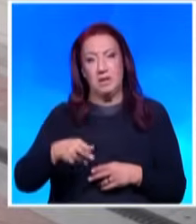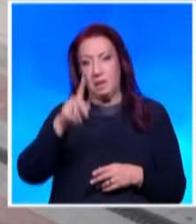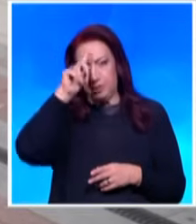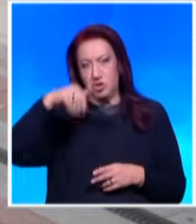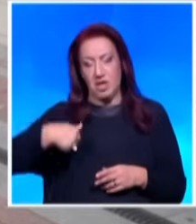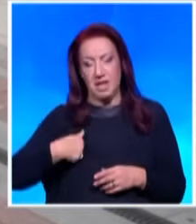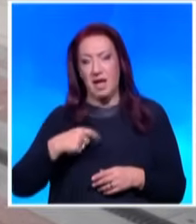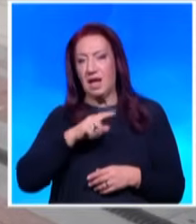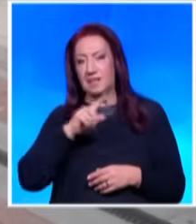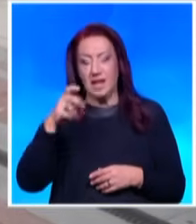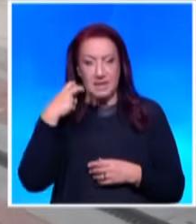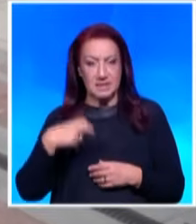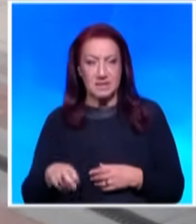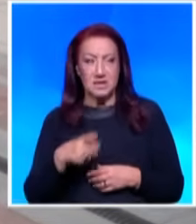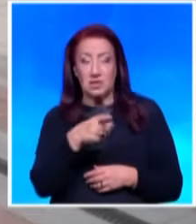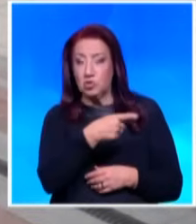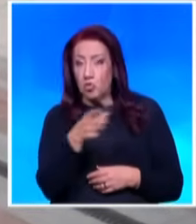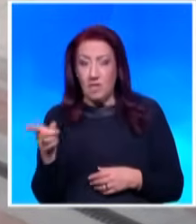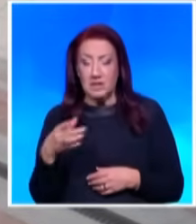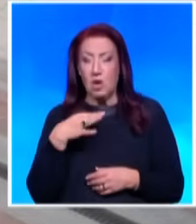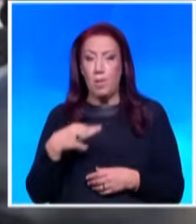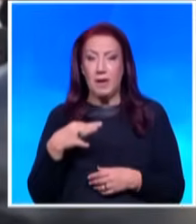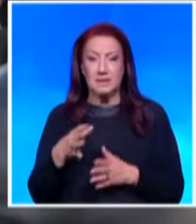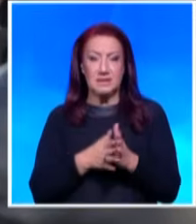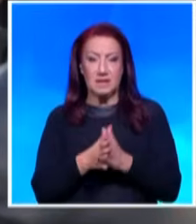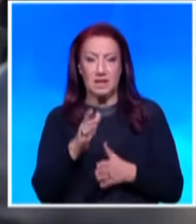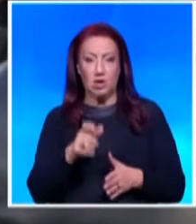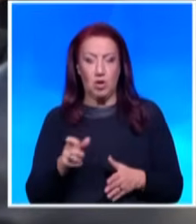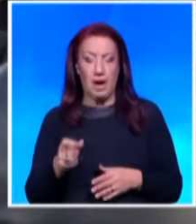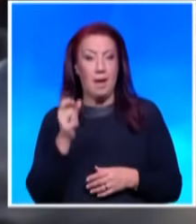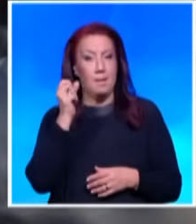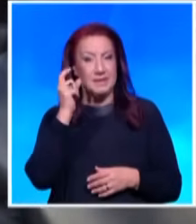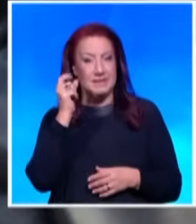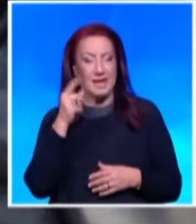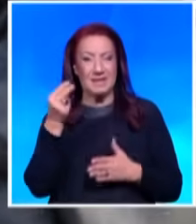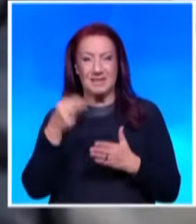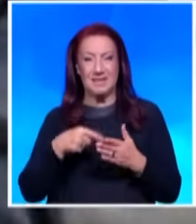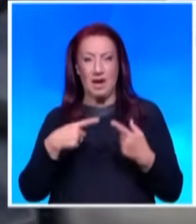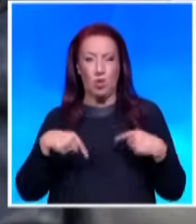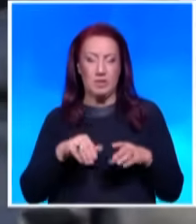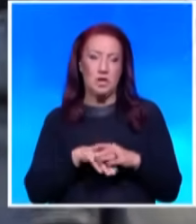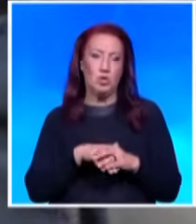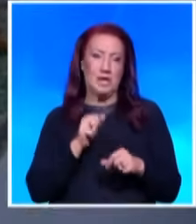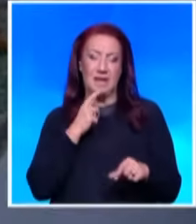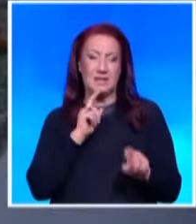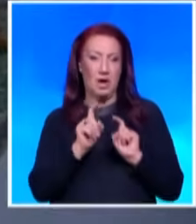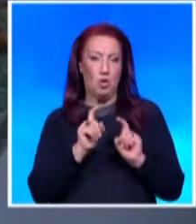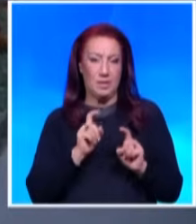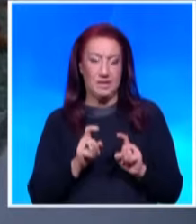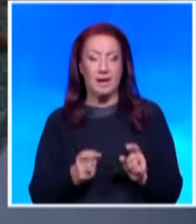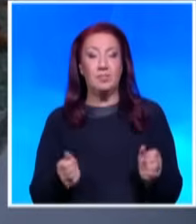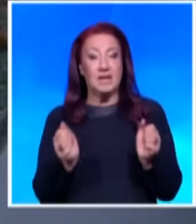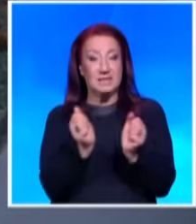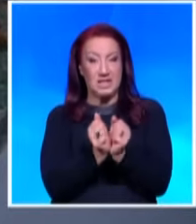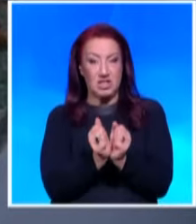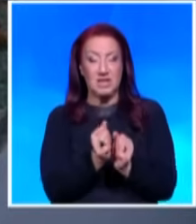познавам. Председателят и секретарят на комисията отказаха коментар пред камерата ни. По случая с полицейска мярка са задържани 3 души,